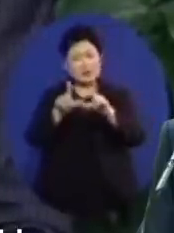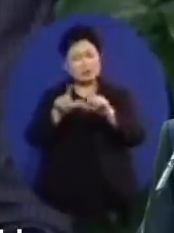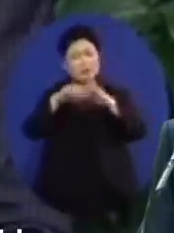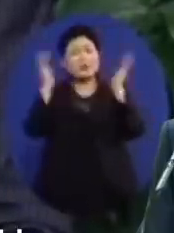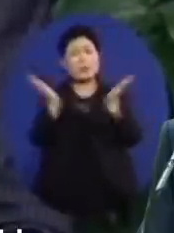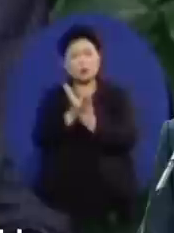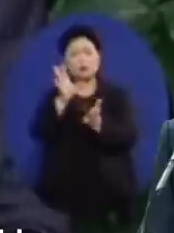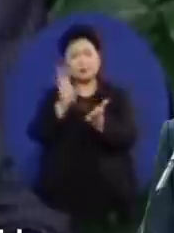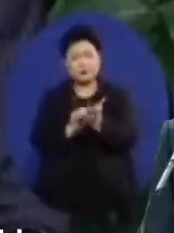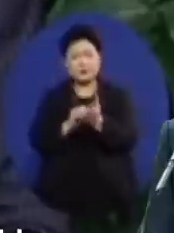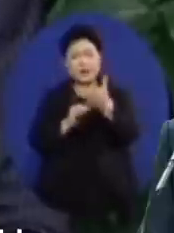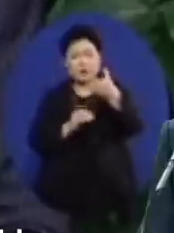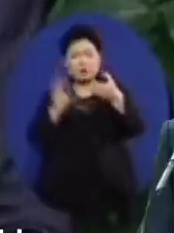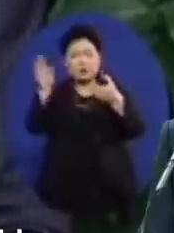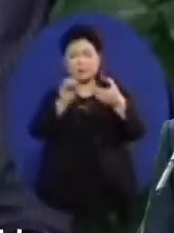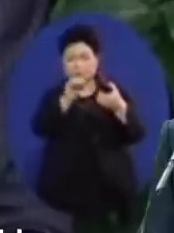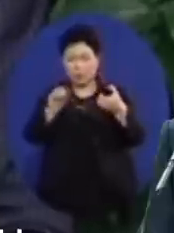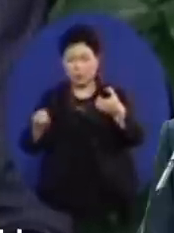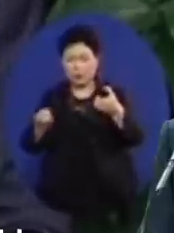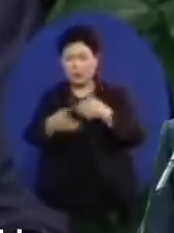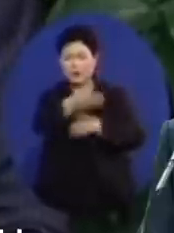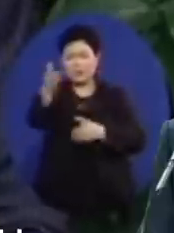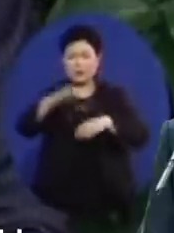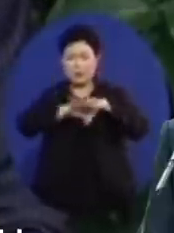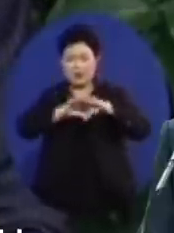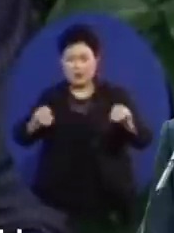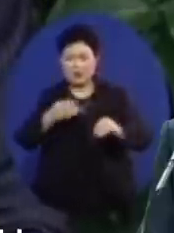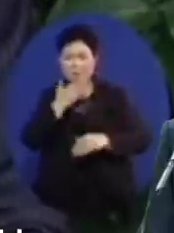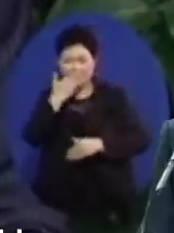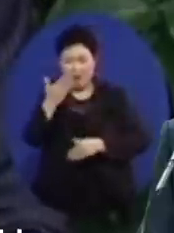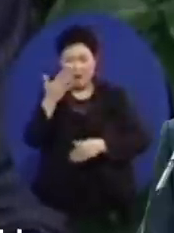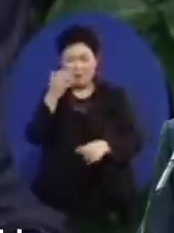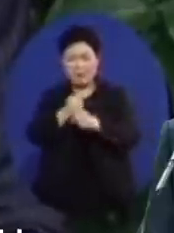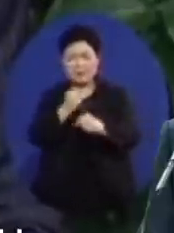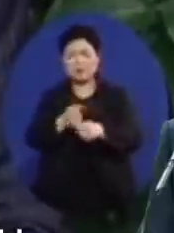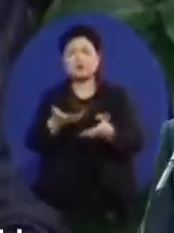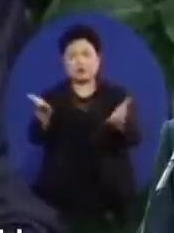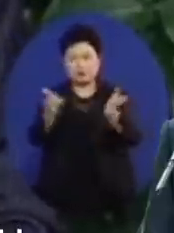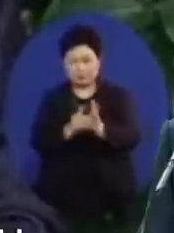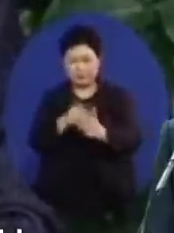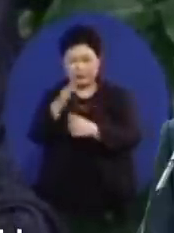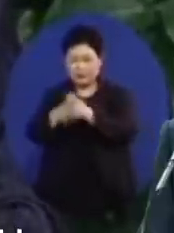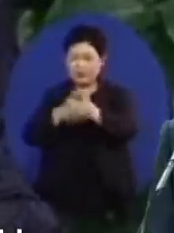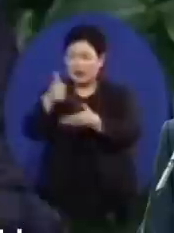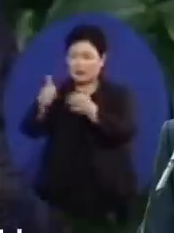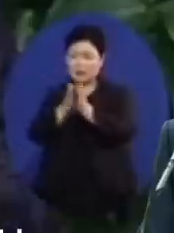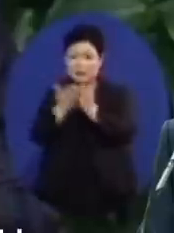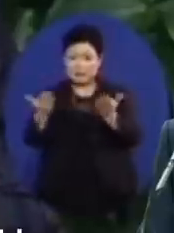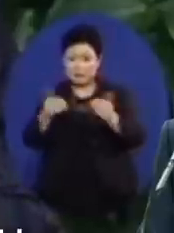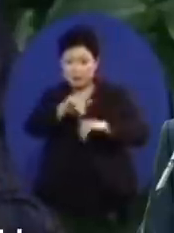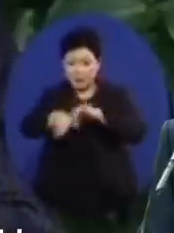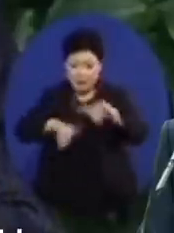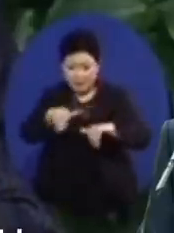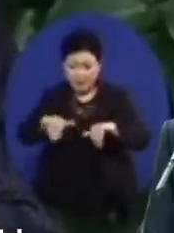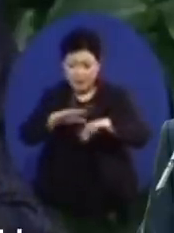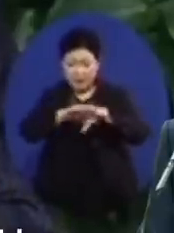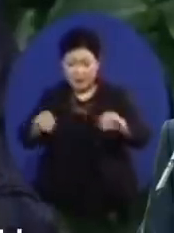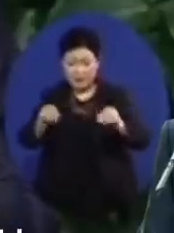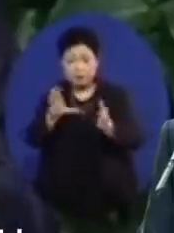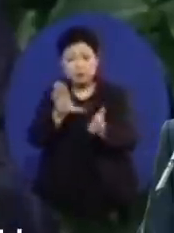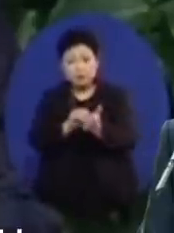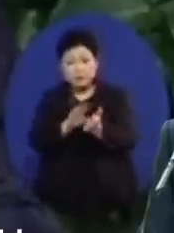모든 문제의 90%는 여러분이 해결하도록 만들어 놓은 것입니다. 하나님이 직접 개입해서 해결할 만한